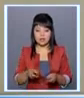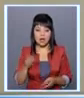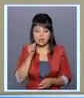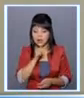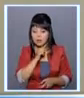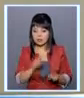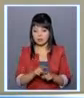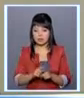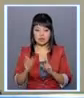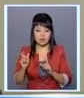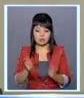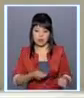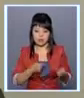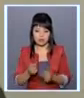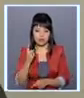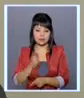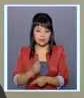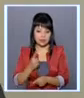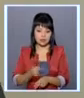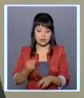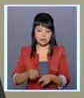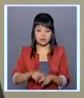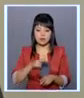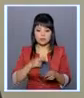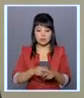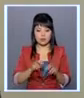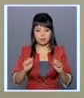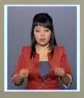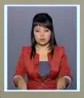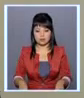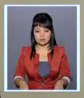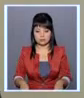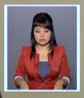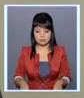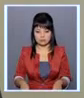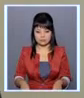контрабандалық жолмен товар тасуға кедергі